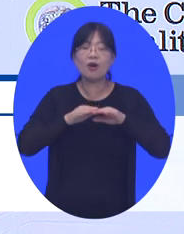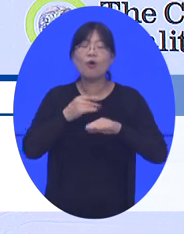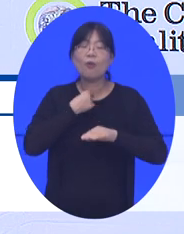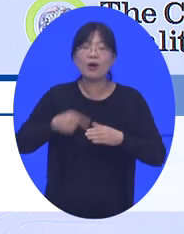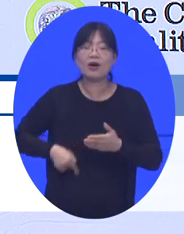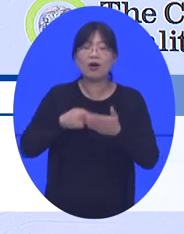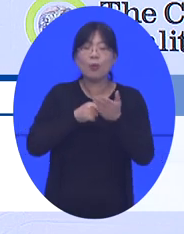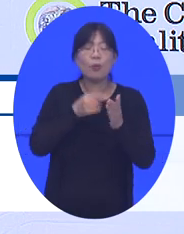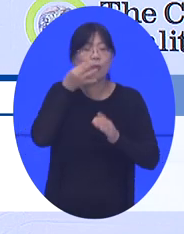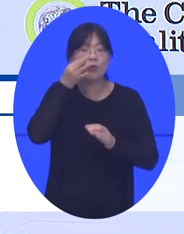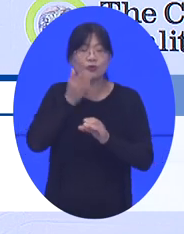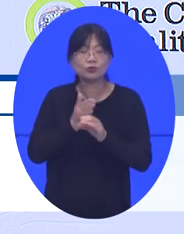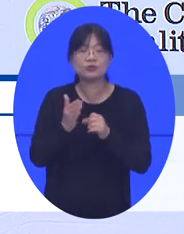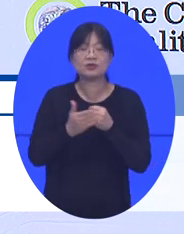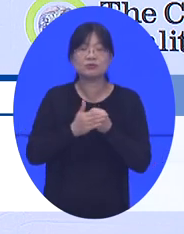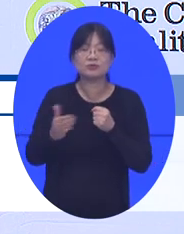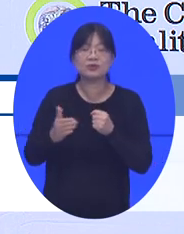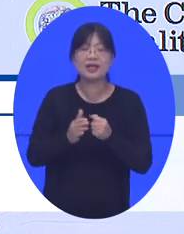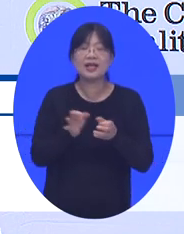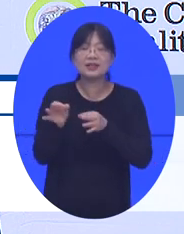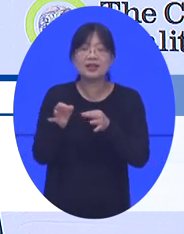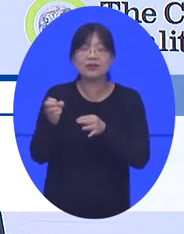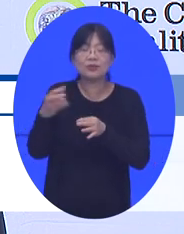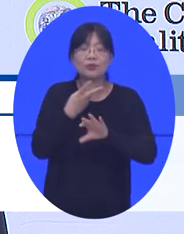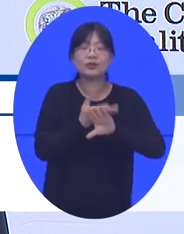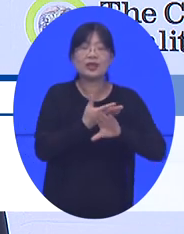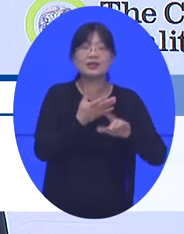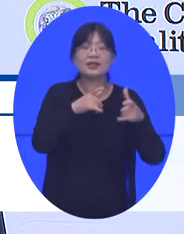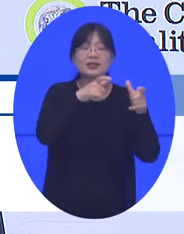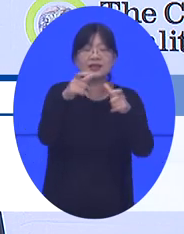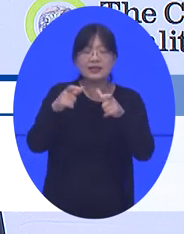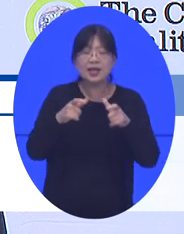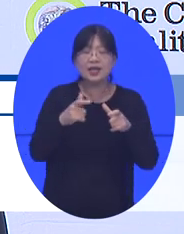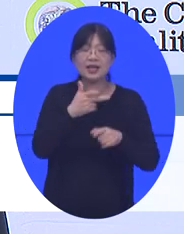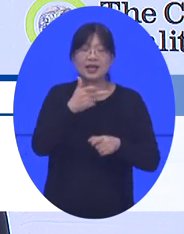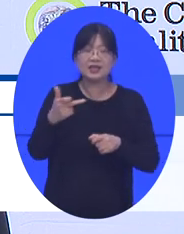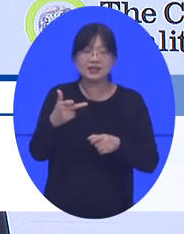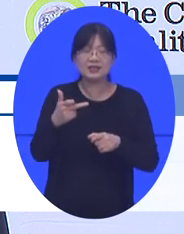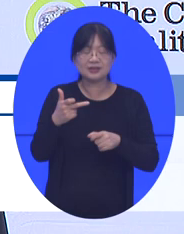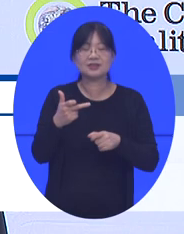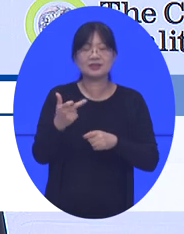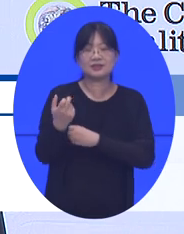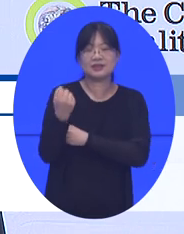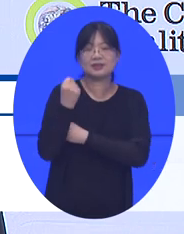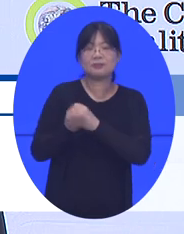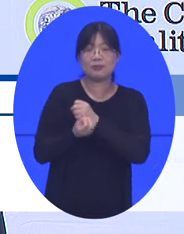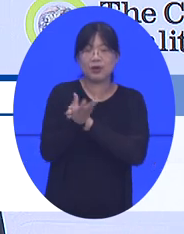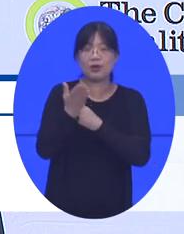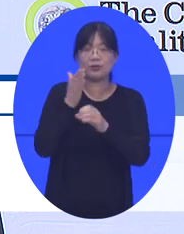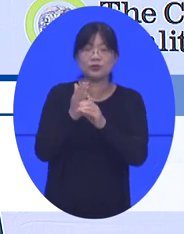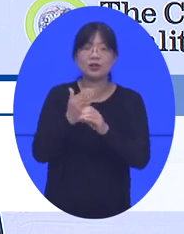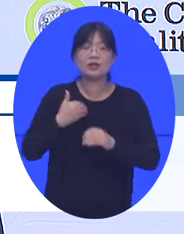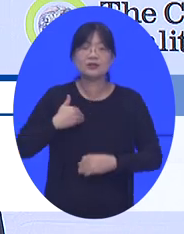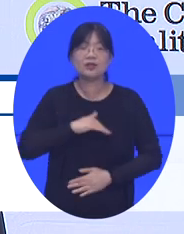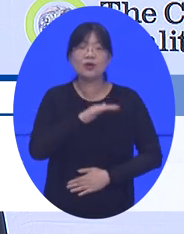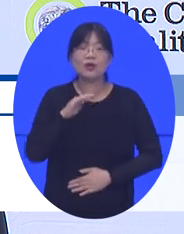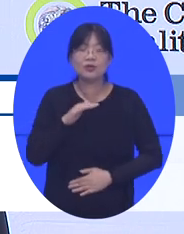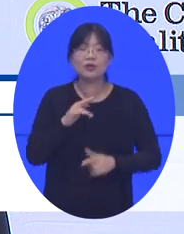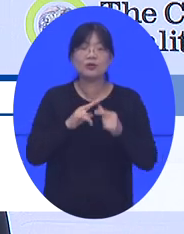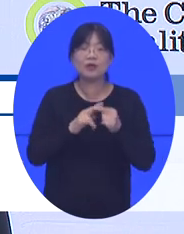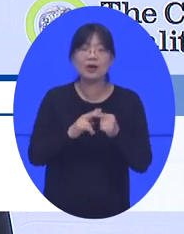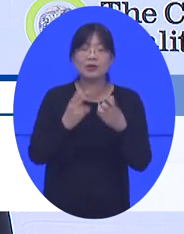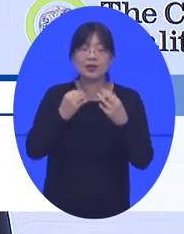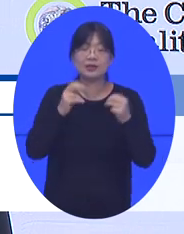의지를 보여주심으로써 시장 그리고 다른 지자체에도 큰 메시지가 가고 있다고 생각이 되고요. 저희 비롯해서